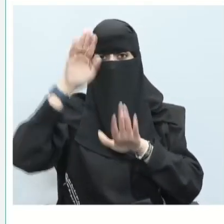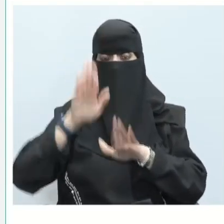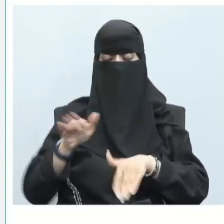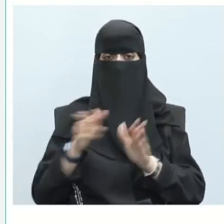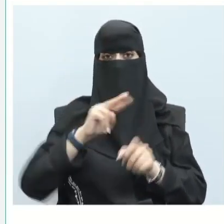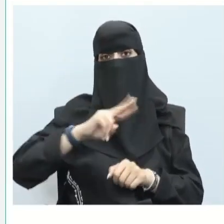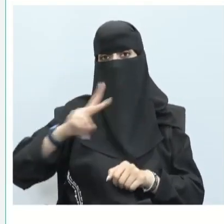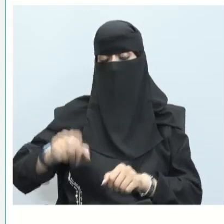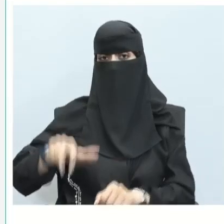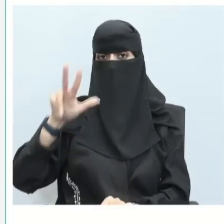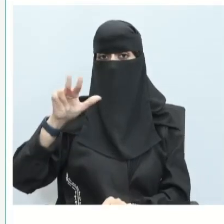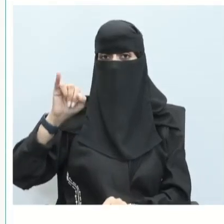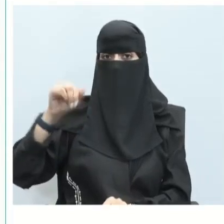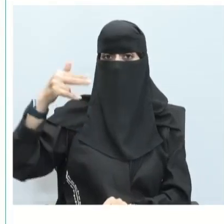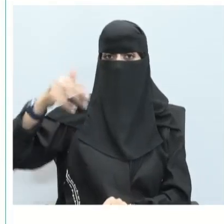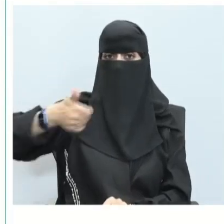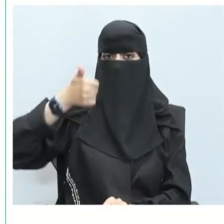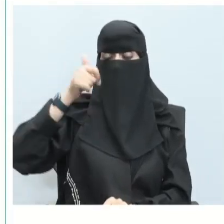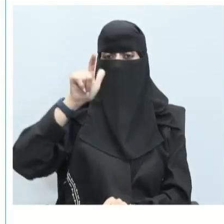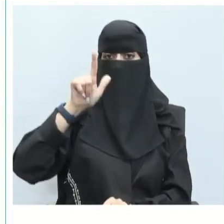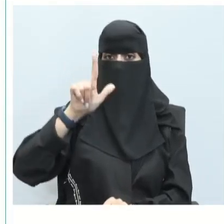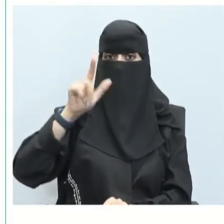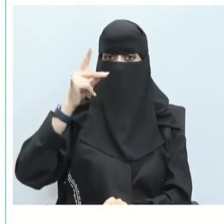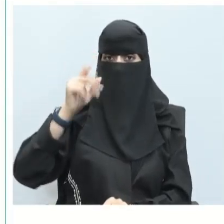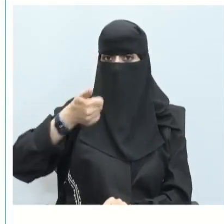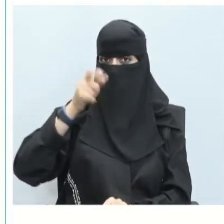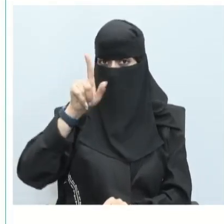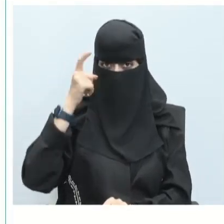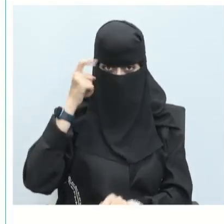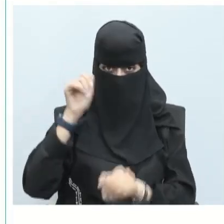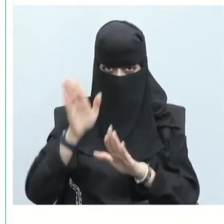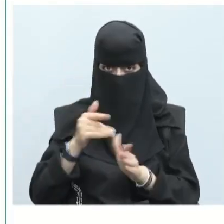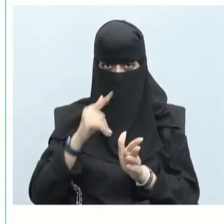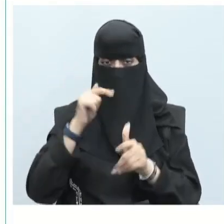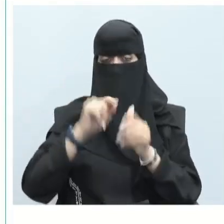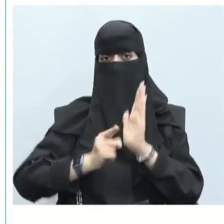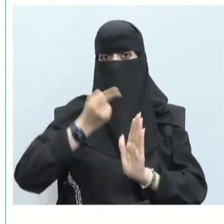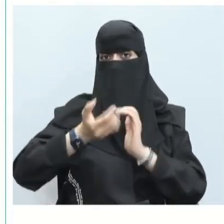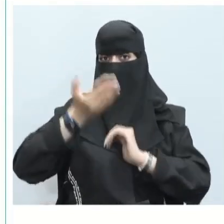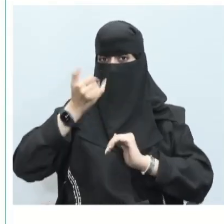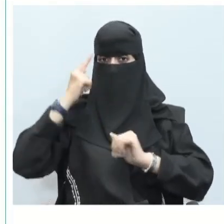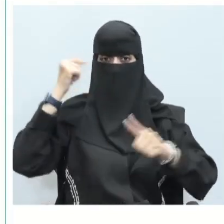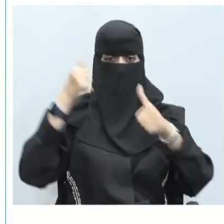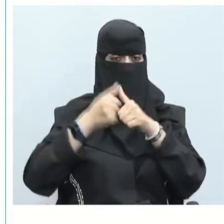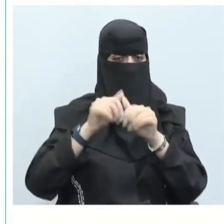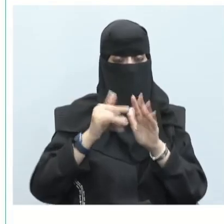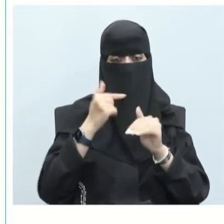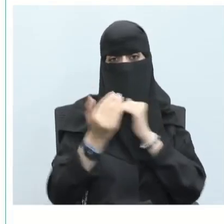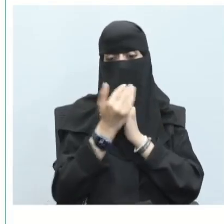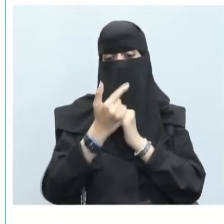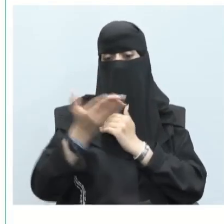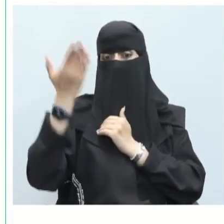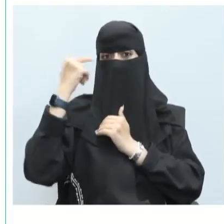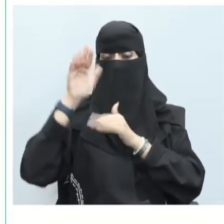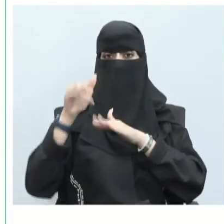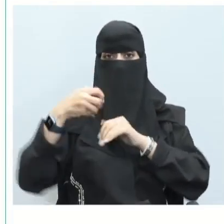المختلفه قبل ان نكمل درسنا لهذا اليوم دعونا نتذكر ما تعلمناه